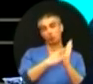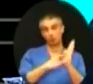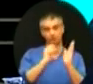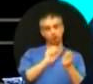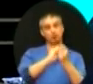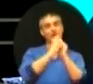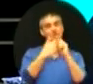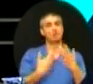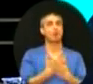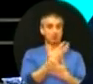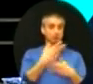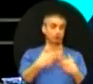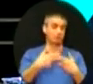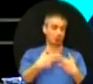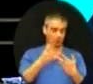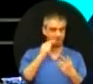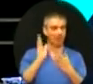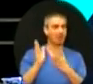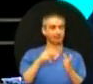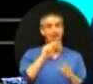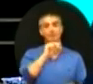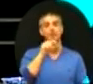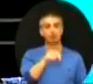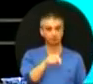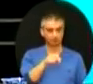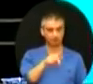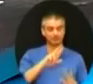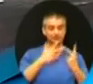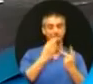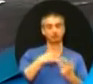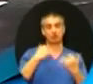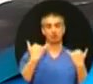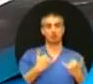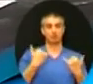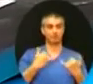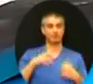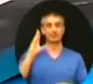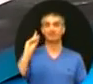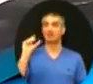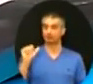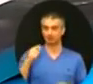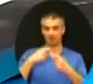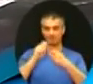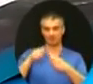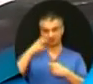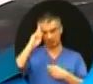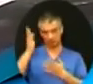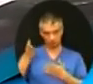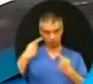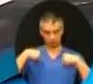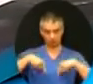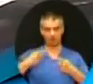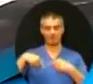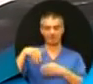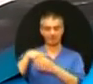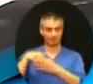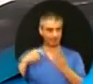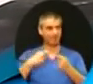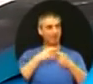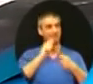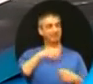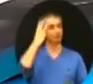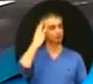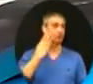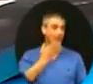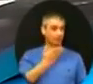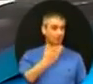איזו רפורמה חדשה בדרך והסדרה גם בעניין הזה. הצוות שלנו היום, דוד אמסלם, חבר הכנסת מהליכוד, יושב ראש ועדת הפנים, חברת הכנסת